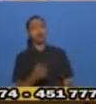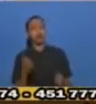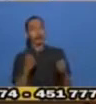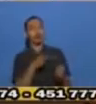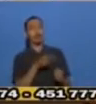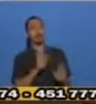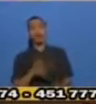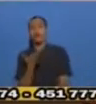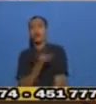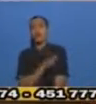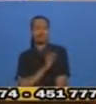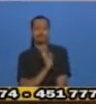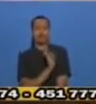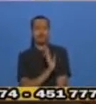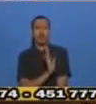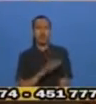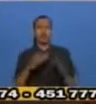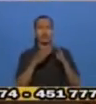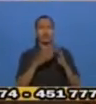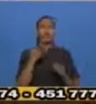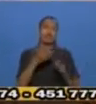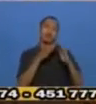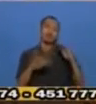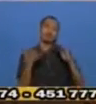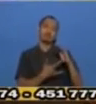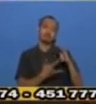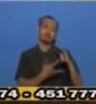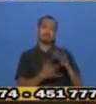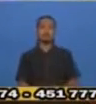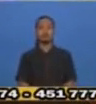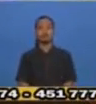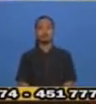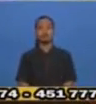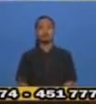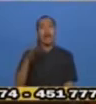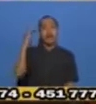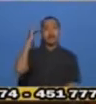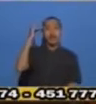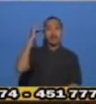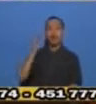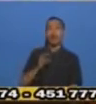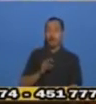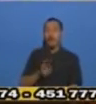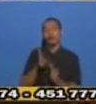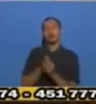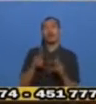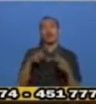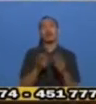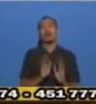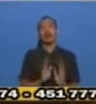saja mengabaikan seperti itu. Masyarakat akhirnya akan ikut keluarga, gitu. Karena mereka ketakutan kalau teman-teman yang